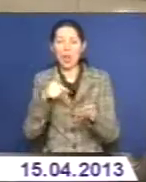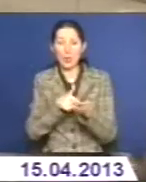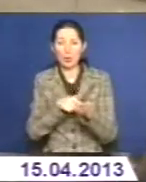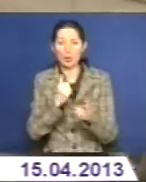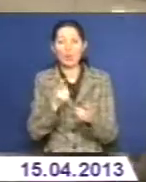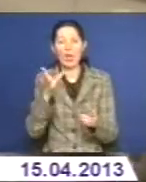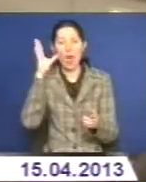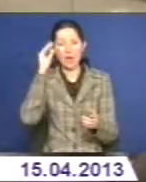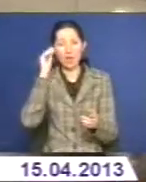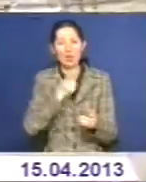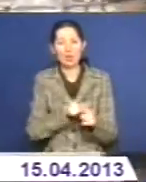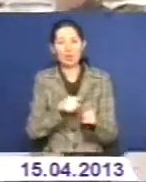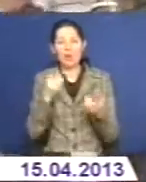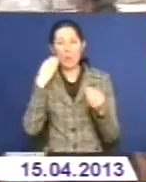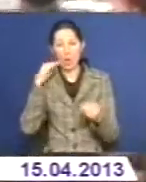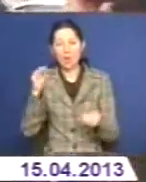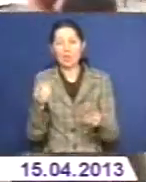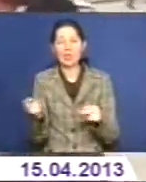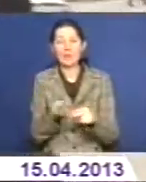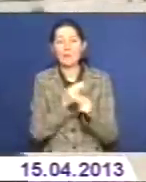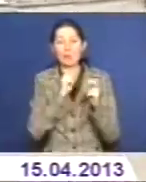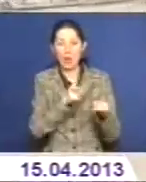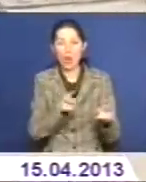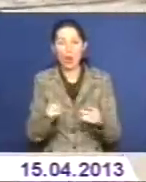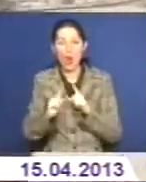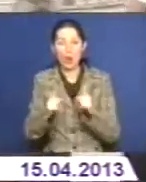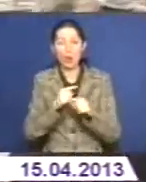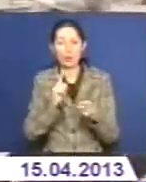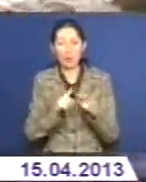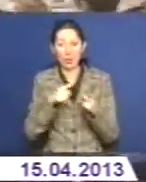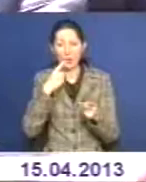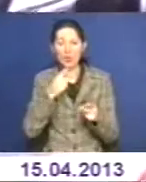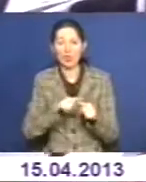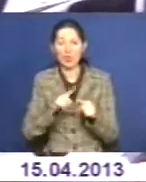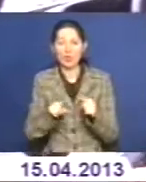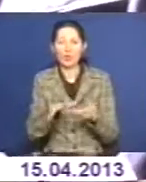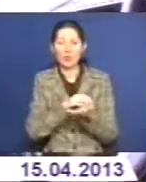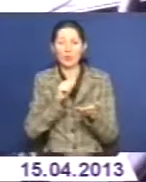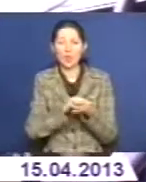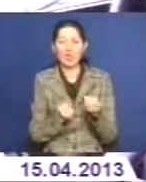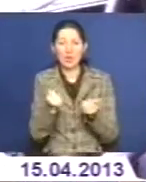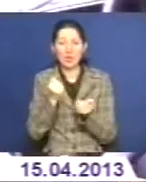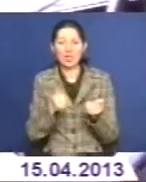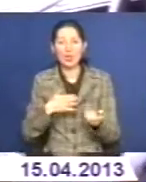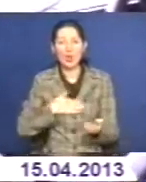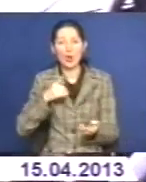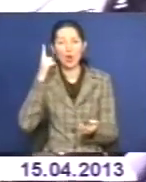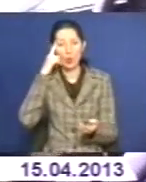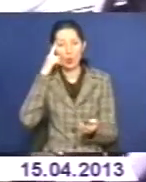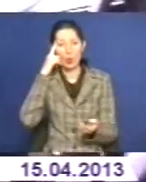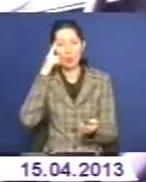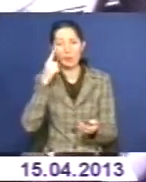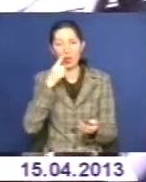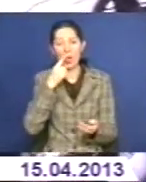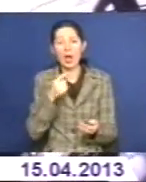це поліпшить безпеку руху, інші говорять про швидку зношеність власного авто. На мою думку, вимкнення